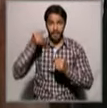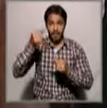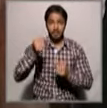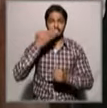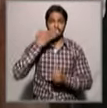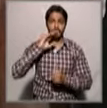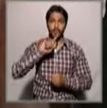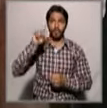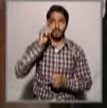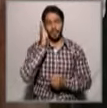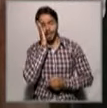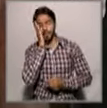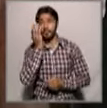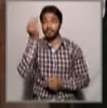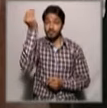الكرفصاء